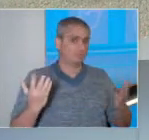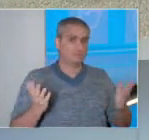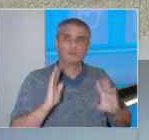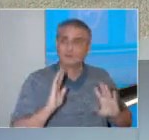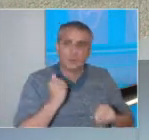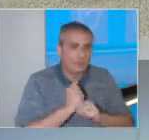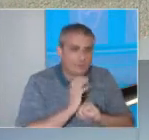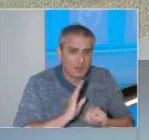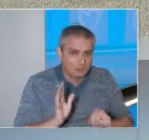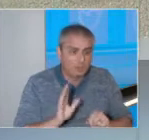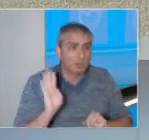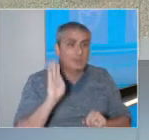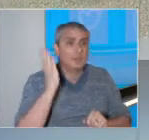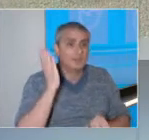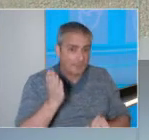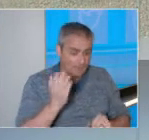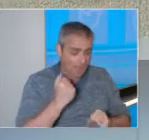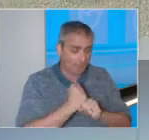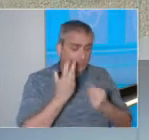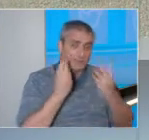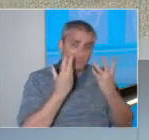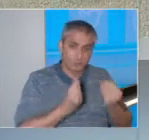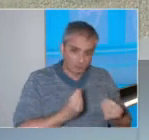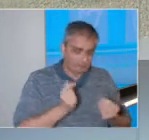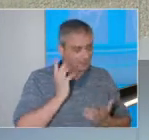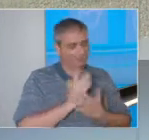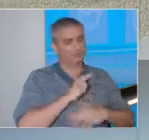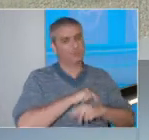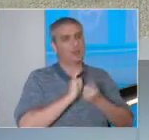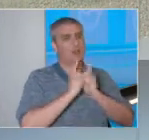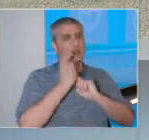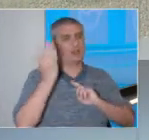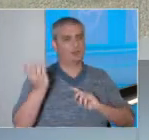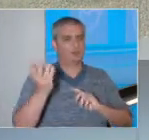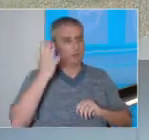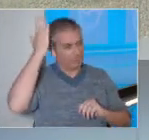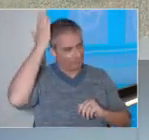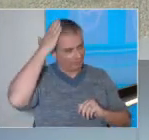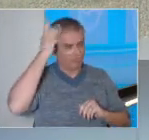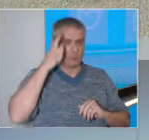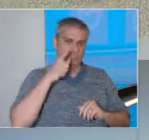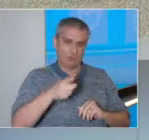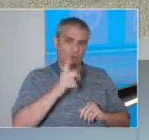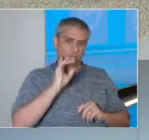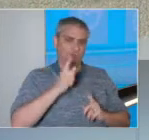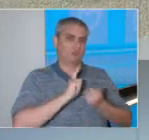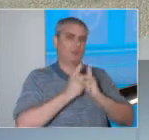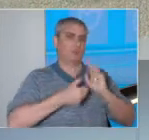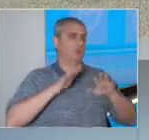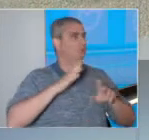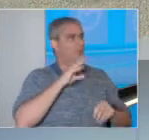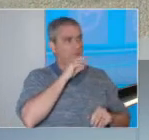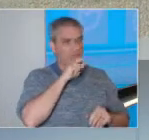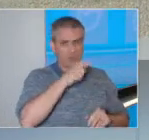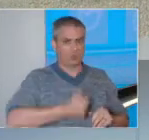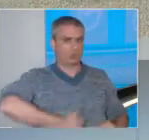אין מה לעשות. נתניהו עשה דברים טובים, הגיע הזמן להחליף אותו, ונפתלי בנט הוא זה שצריך להיות ראש הממשלה. בוא נדבר